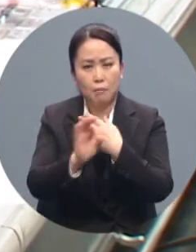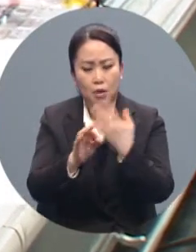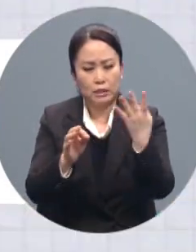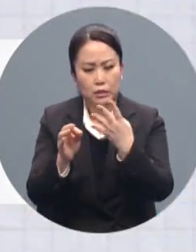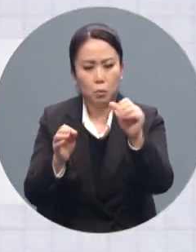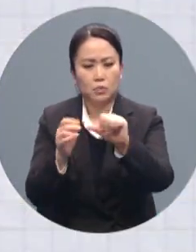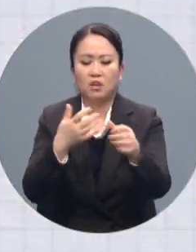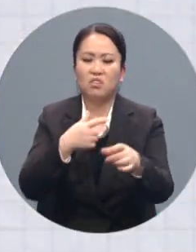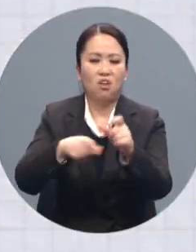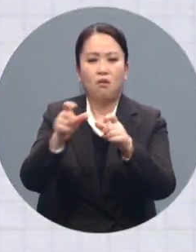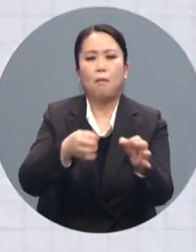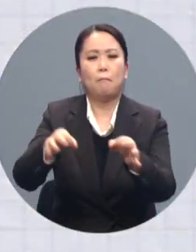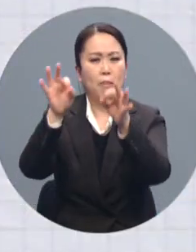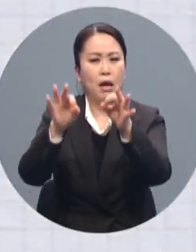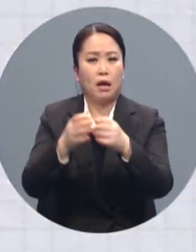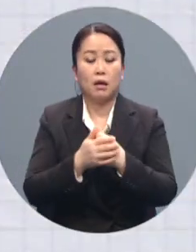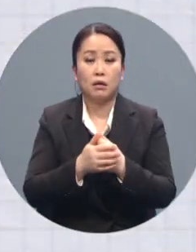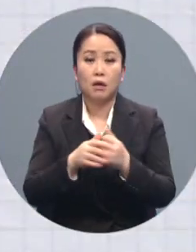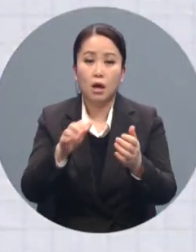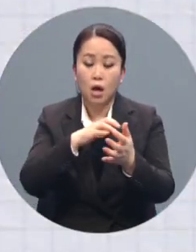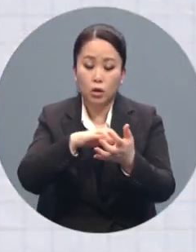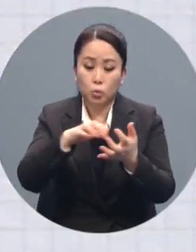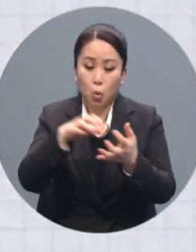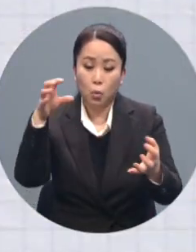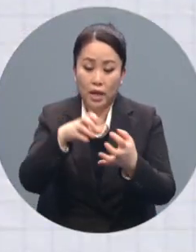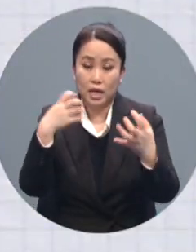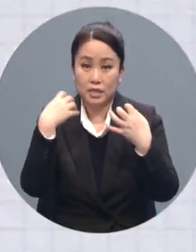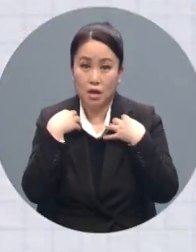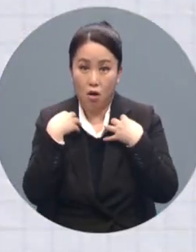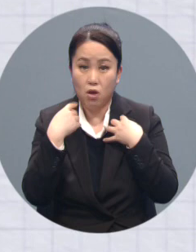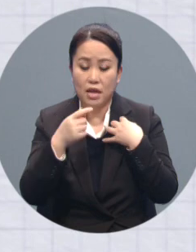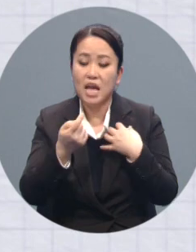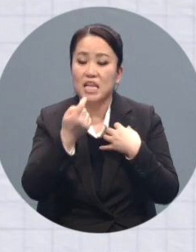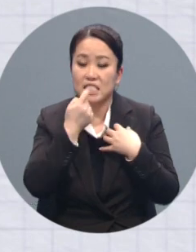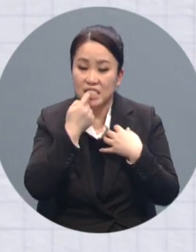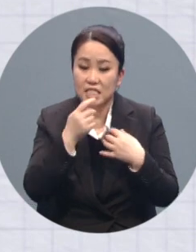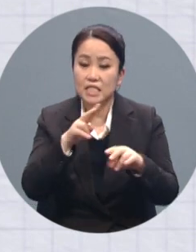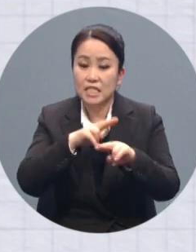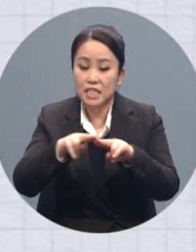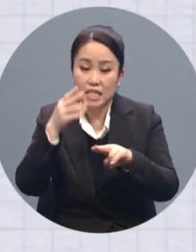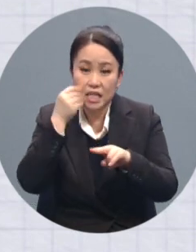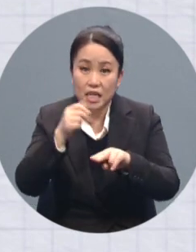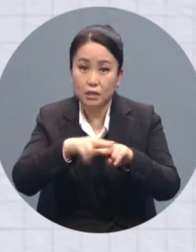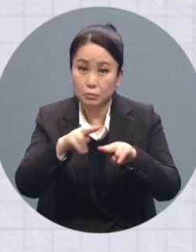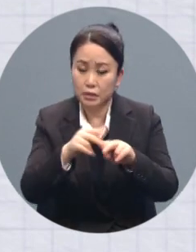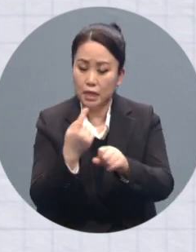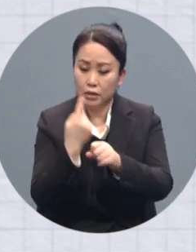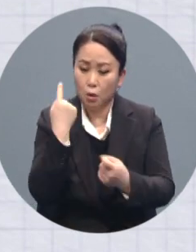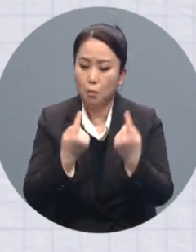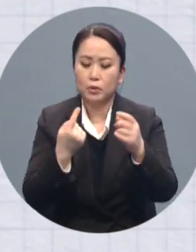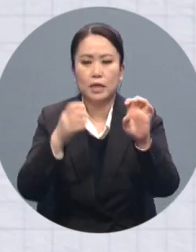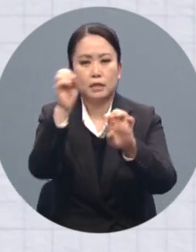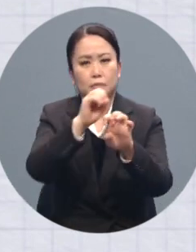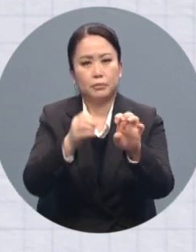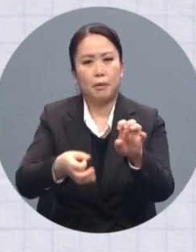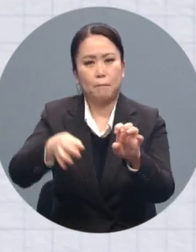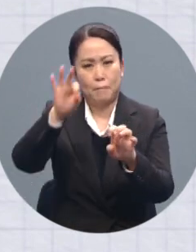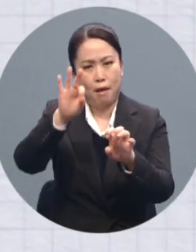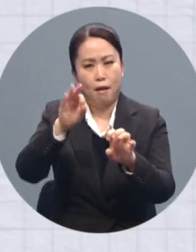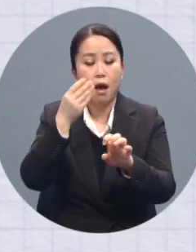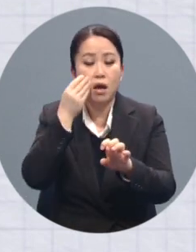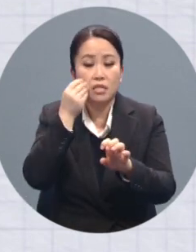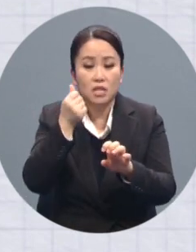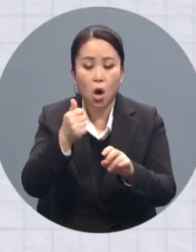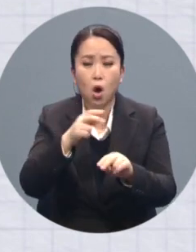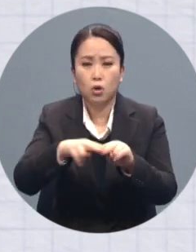버립니다. 동남 통계청에 따르면 등유 가격은 1년 전보다 40% 오르는 등 석유 공업 제품류가